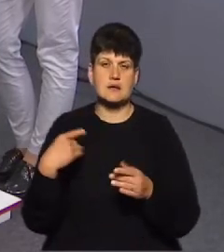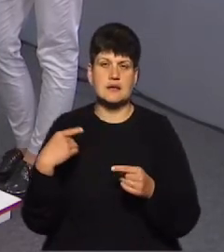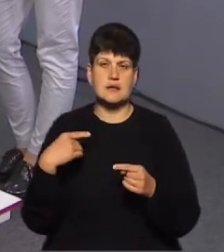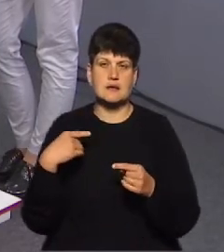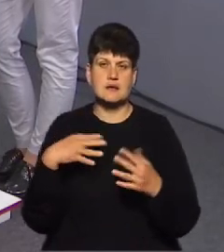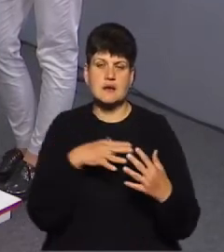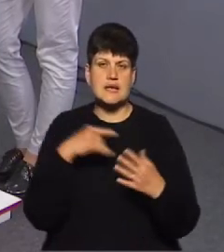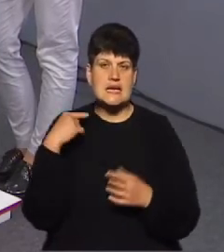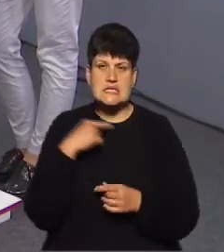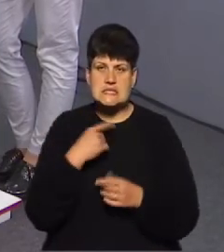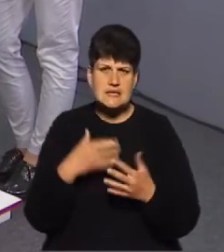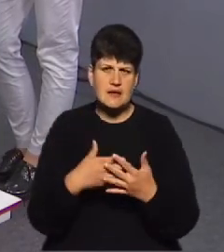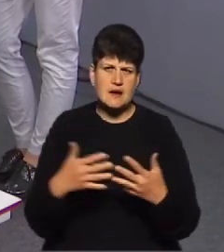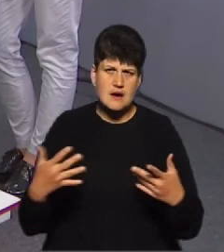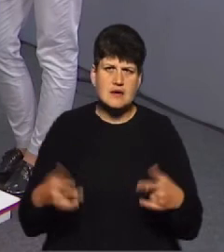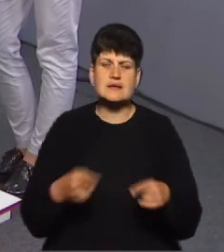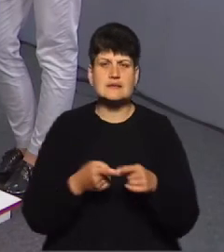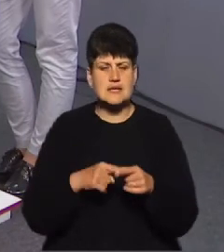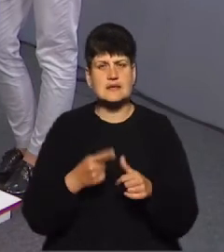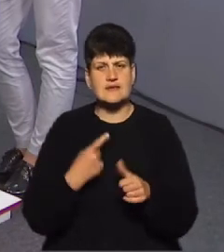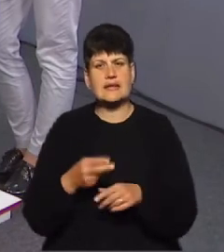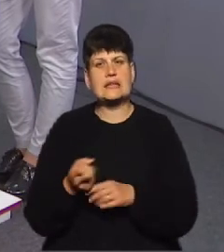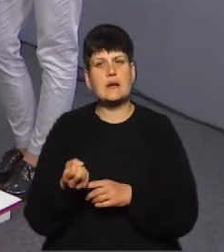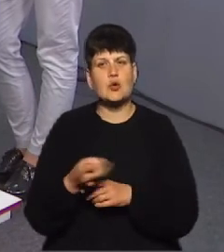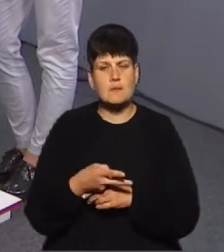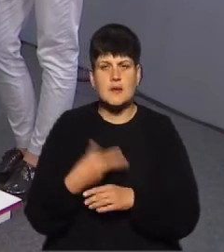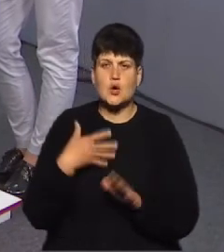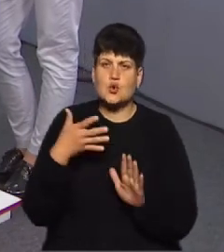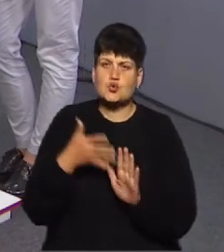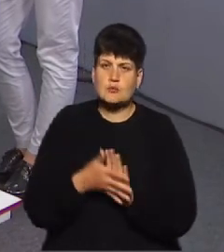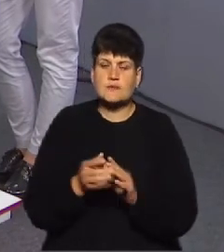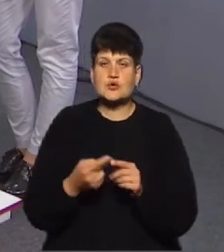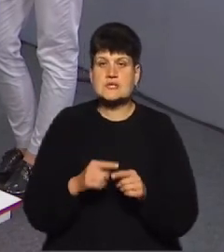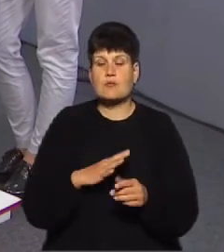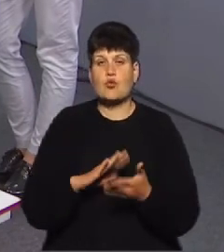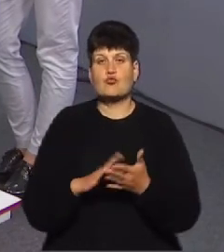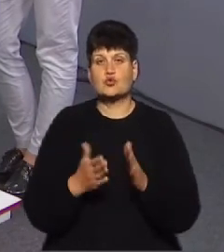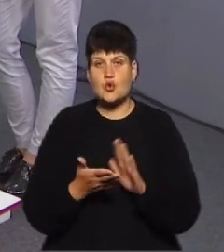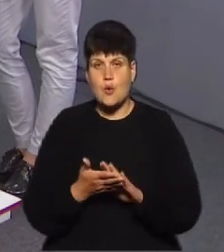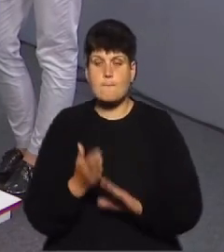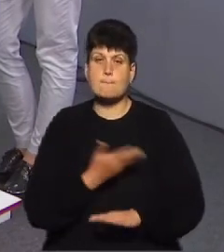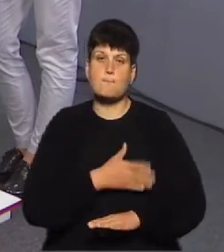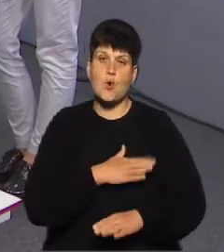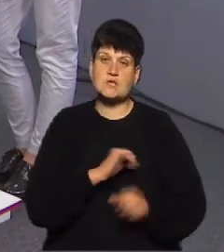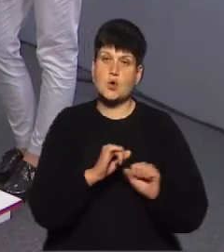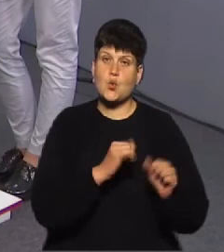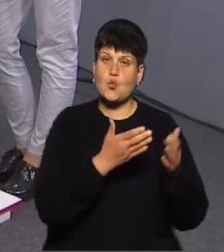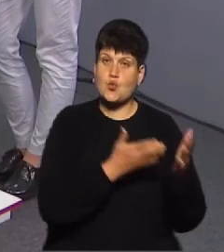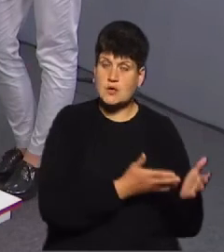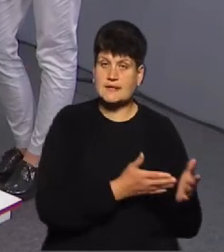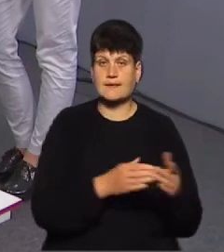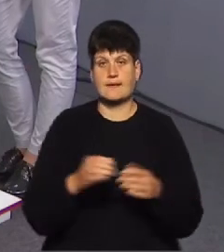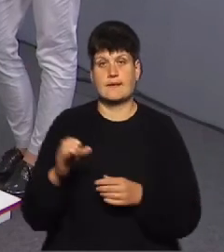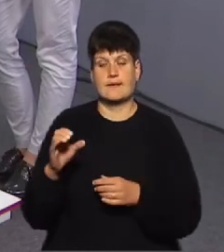вони називаються депортаціями? Бо ми розуміємо, що це був такий договір і поміж польським урядом, і поміж радянським.